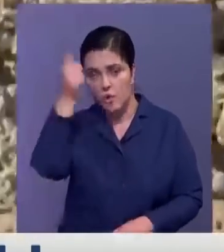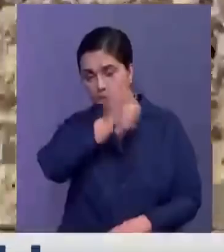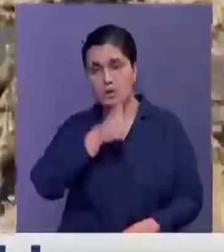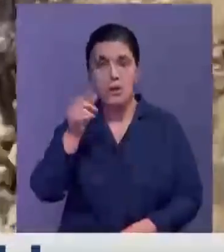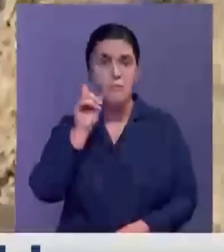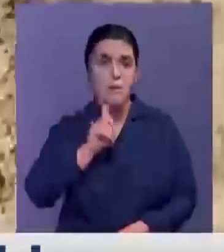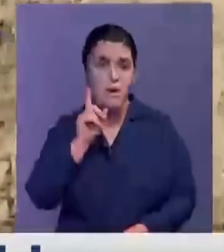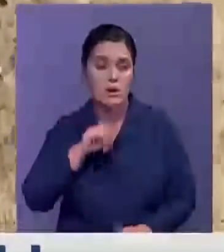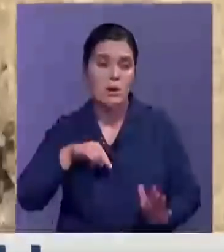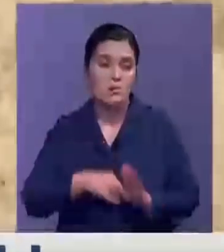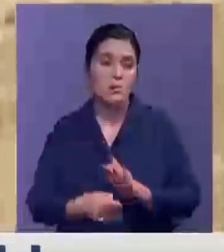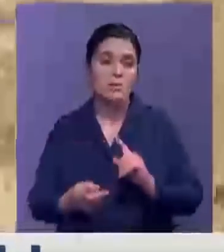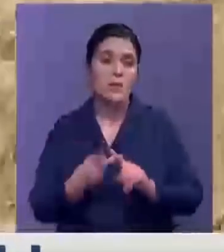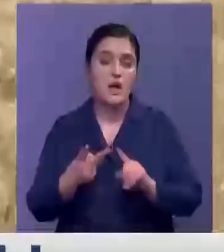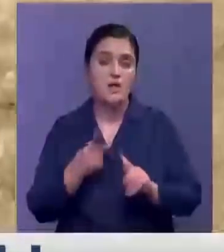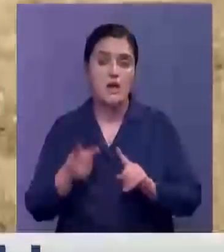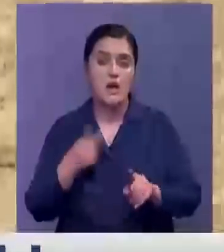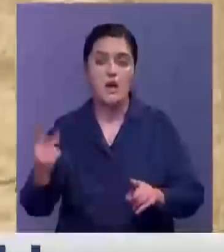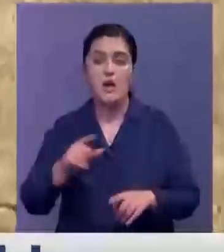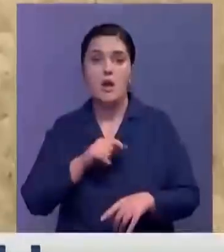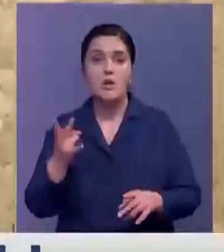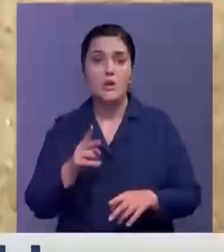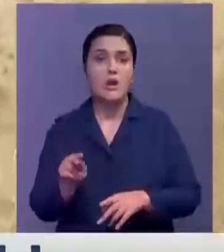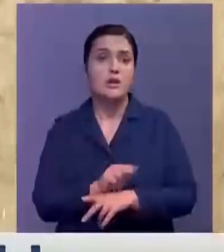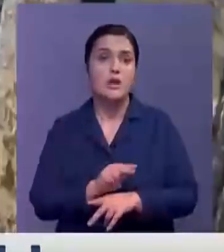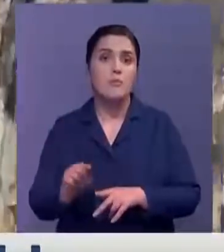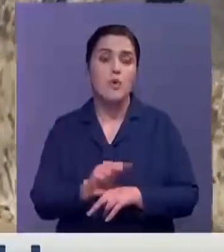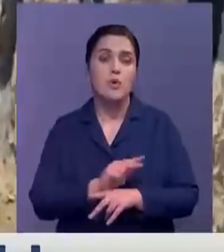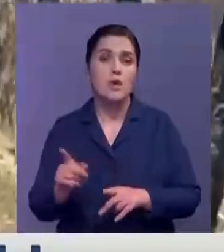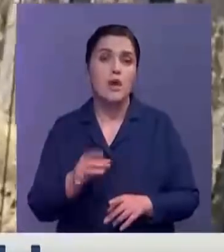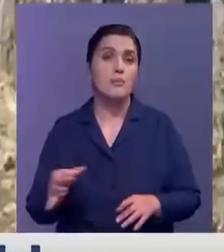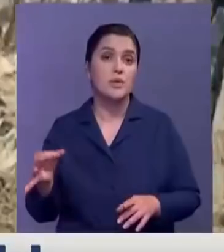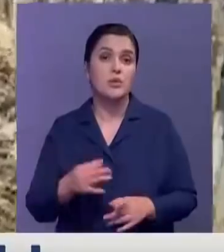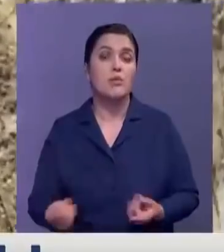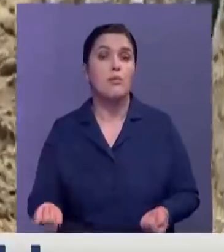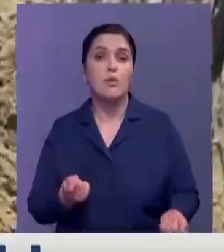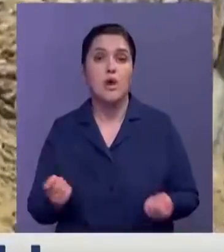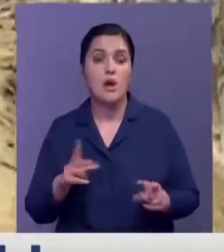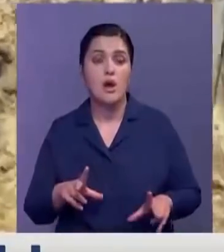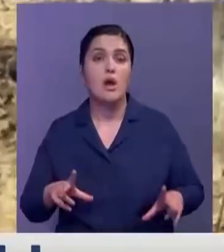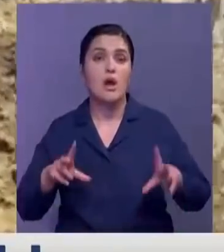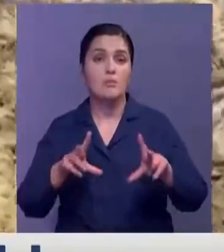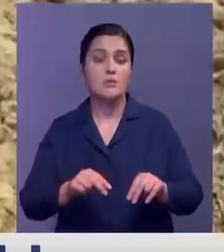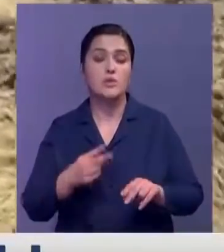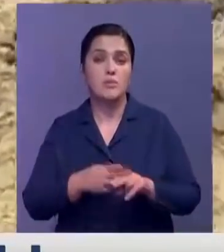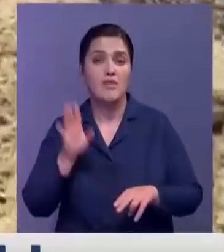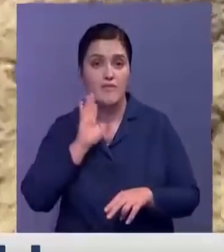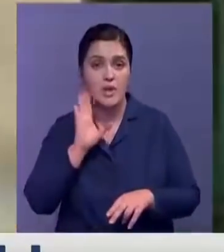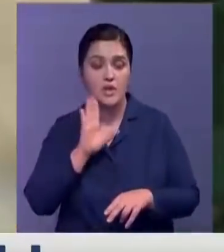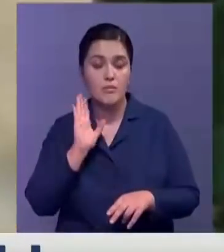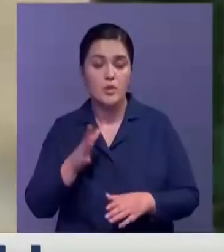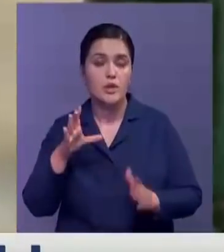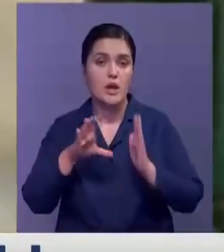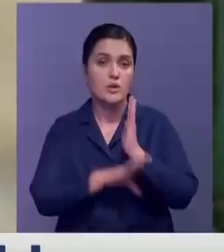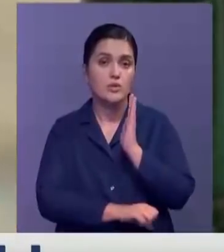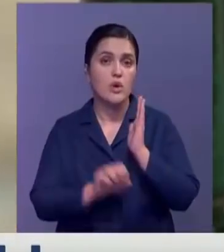Пока борют вторую скважину. Параллельно должны идти ремонтные работы. В областном управлении ЖКХ обещают, вода будет к концу